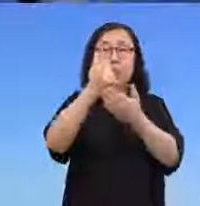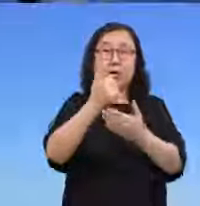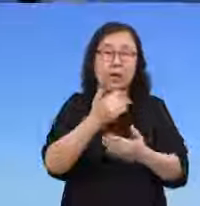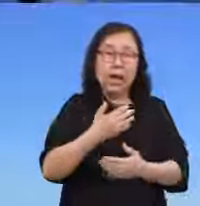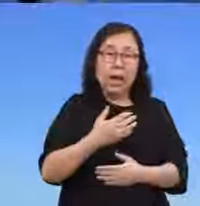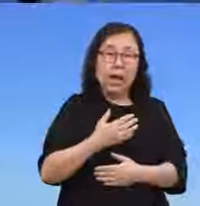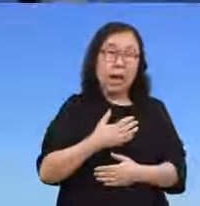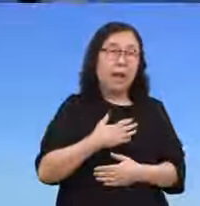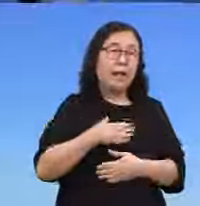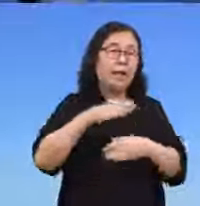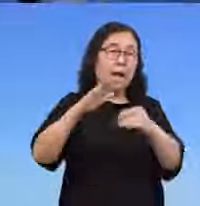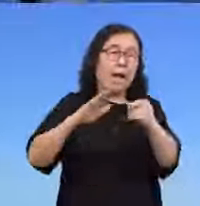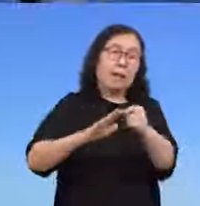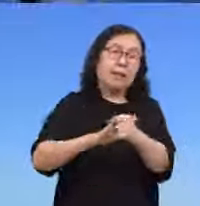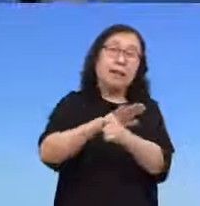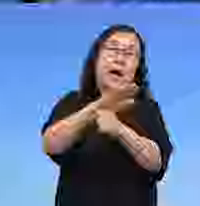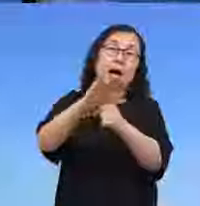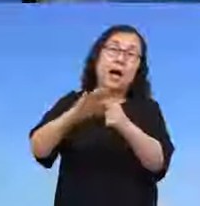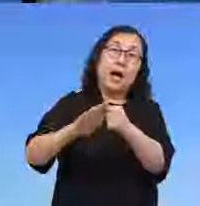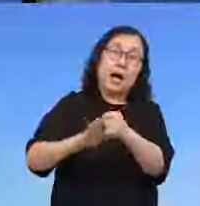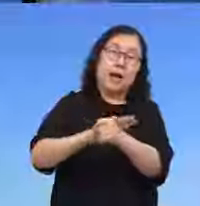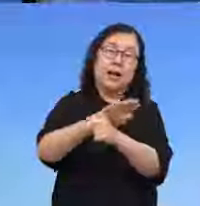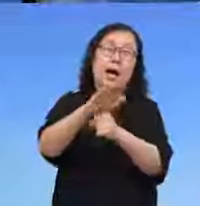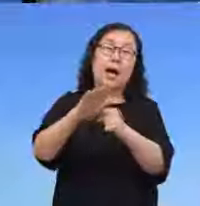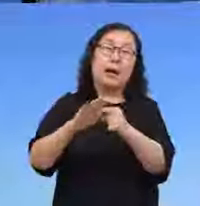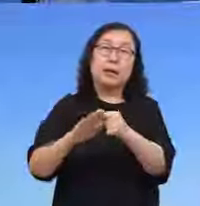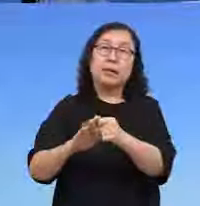주는 나의 사랑이시며